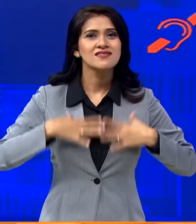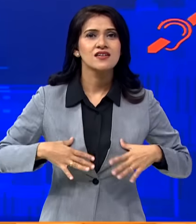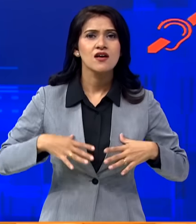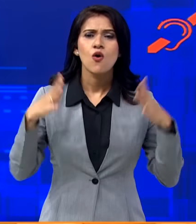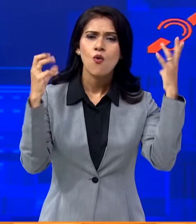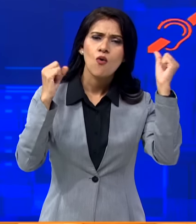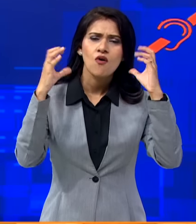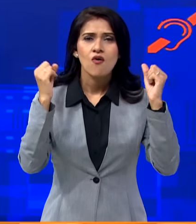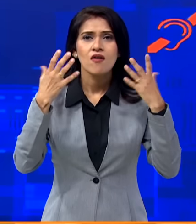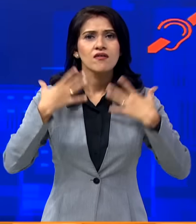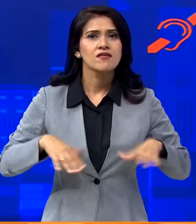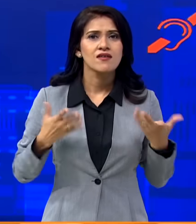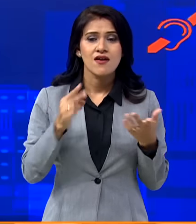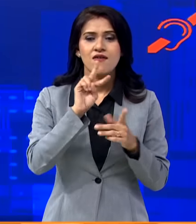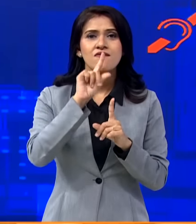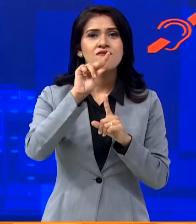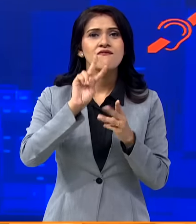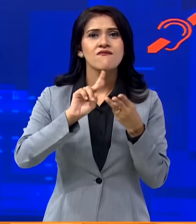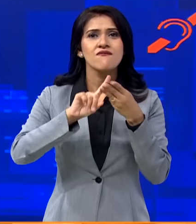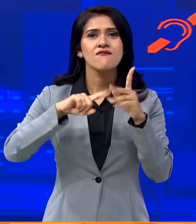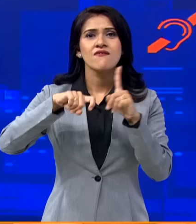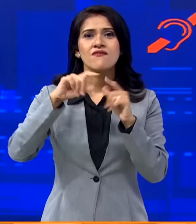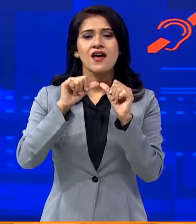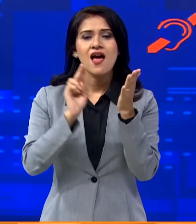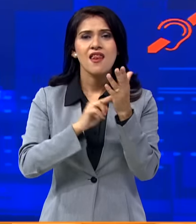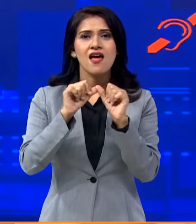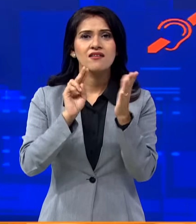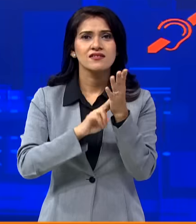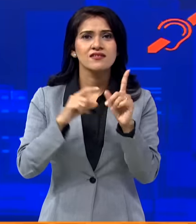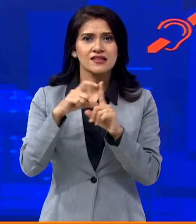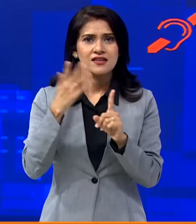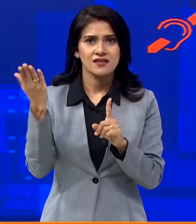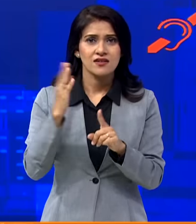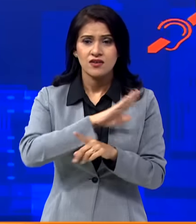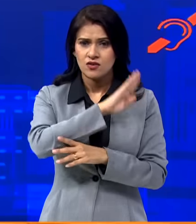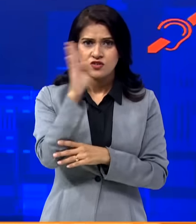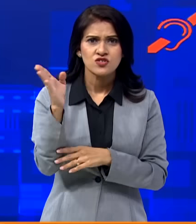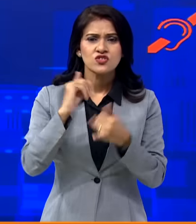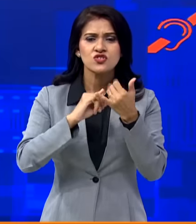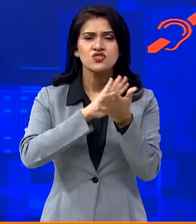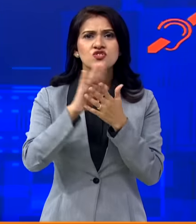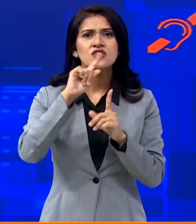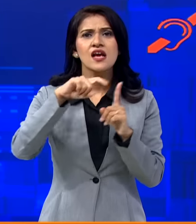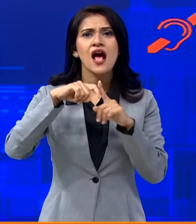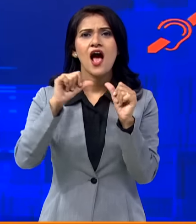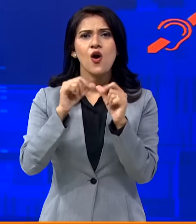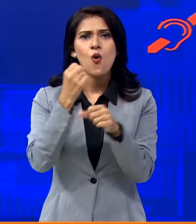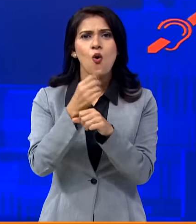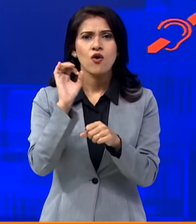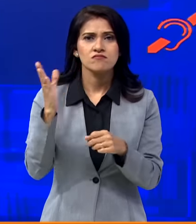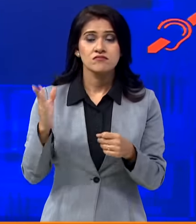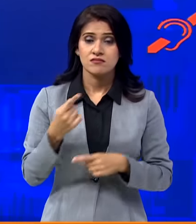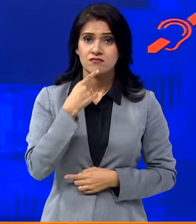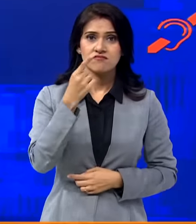सन्यासी विवेकानंद शिकागो की धरती पर जब विश्व बंधु का उद्घोष करता है तब सनातन जागृत होता